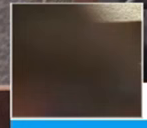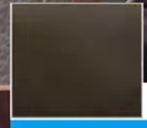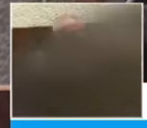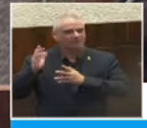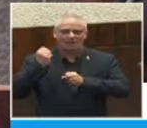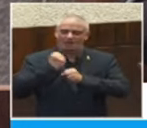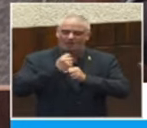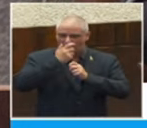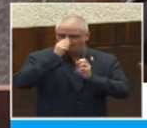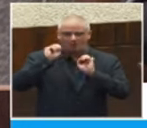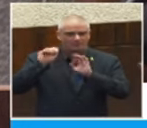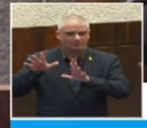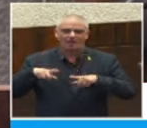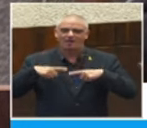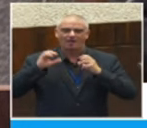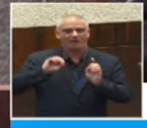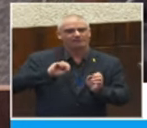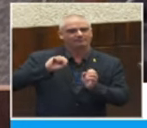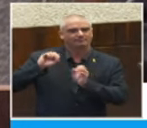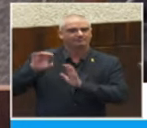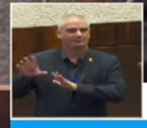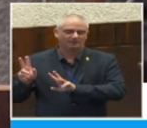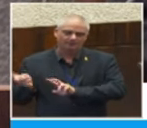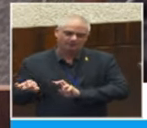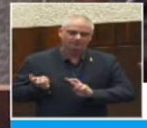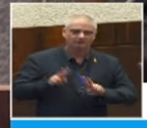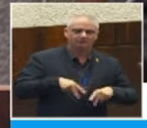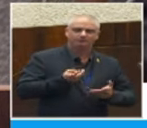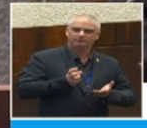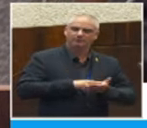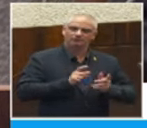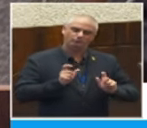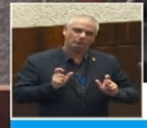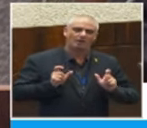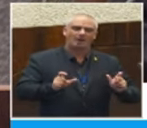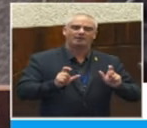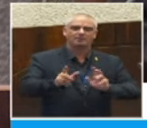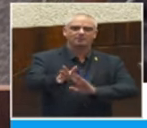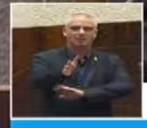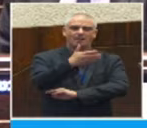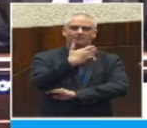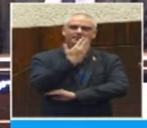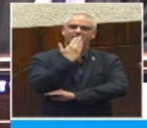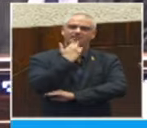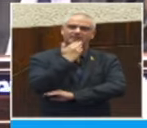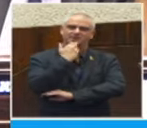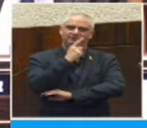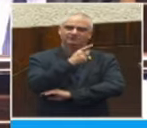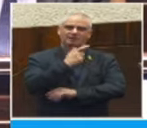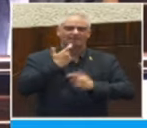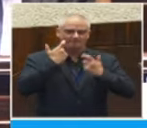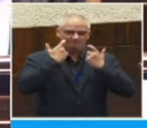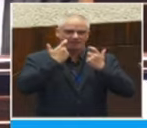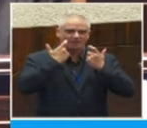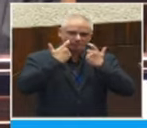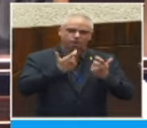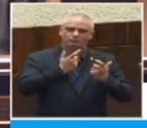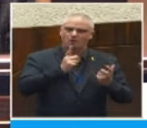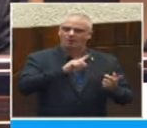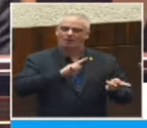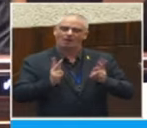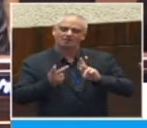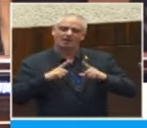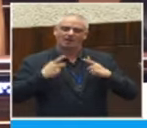את חייהם, וקמו להגן על מדינת ישראל ולשמור איש על חייו של